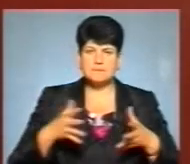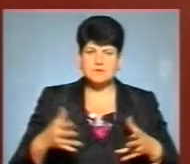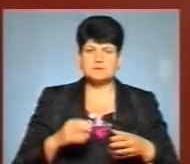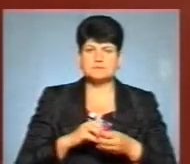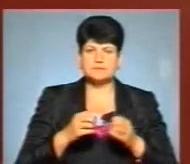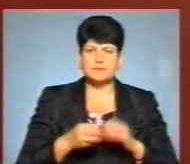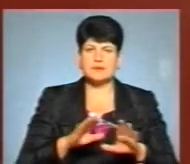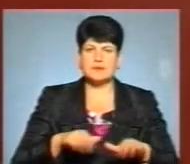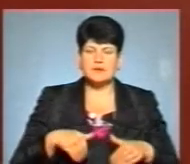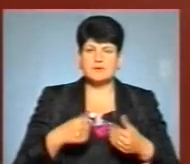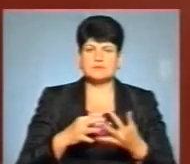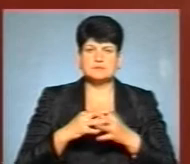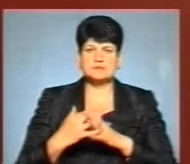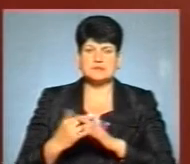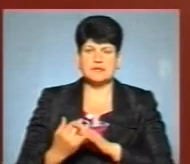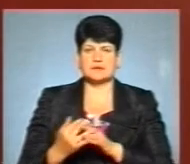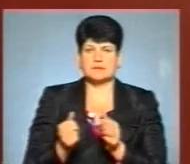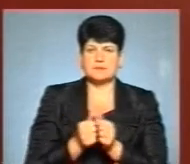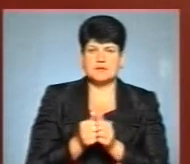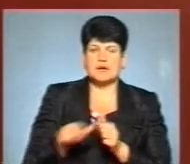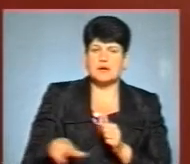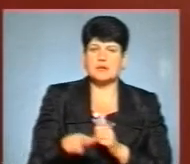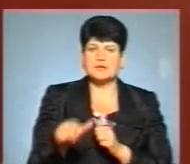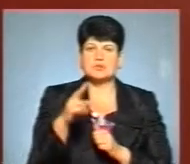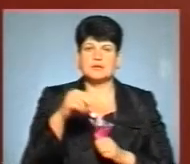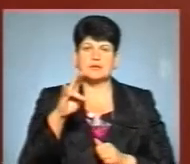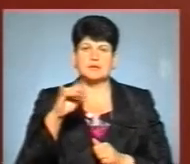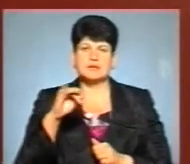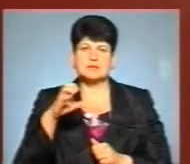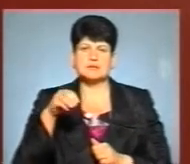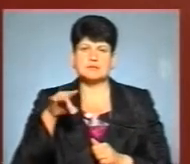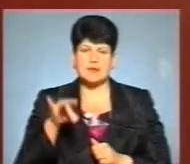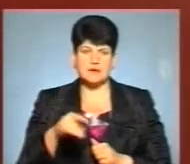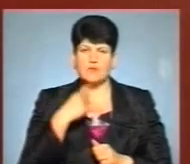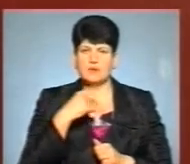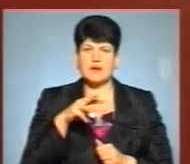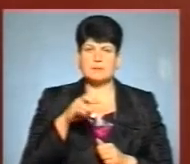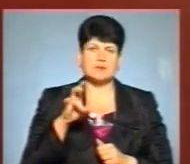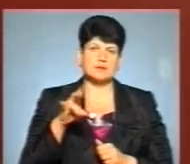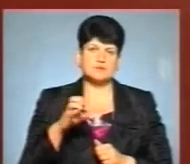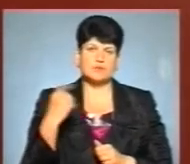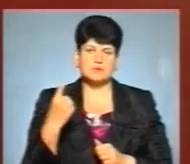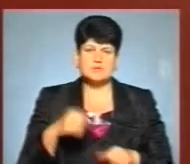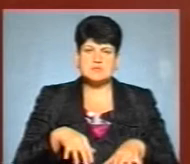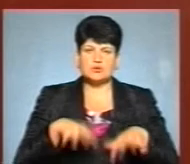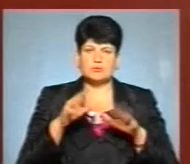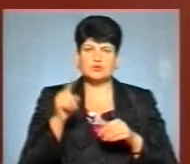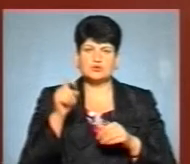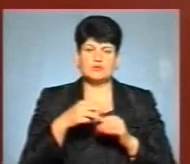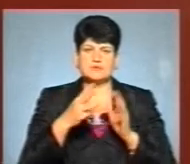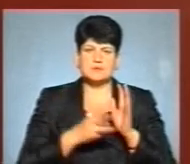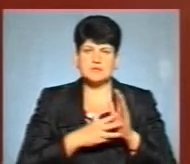завдано населеним пунктам в районі басейну річки Дністер. За даними ДСНС, в області затоплено 118 будівель та